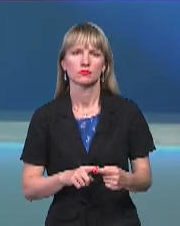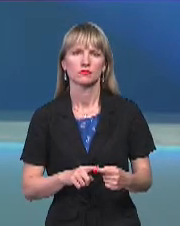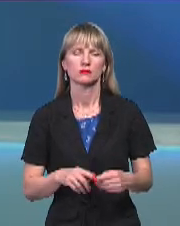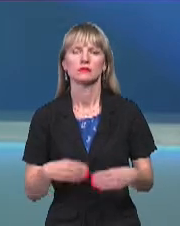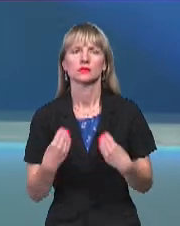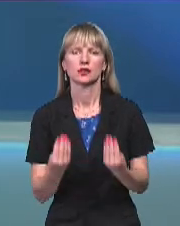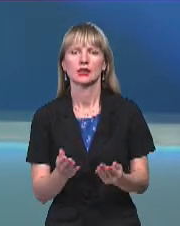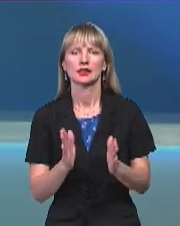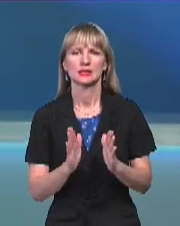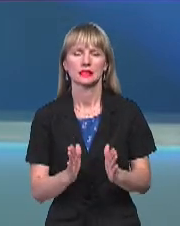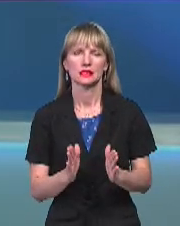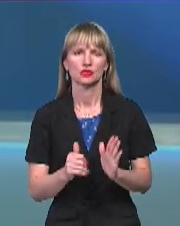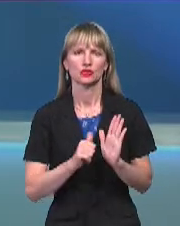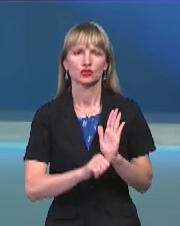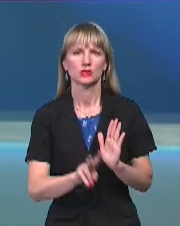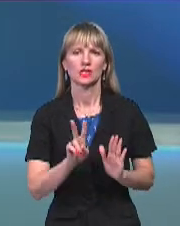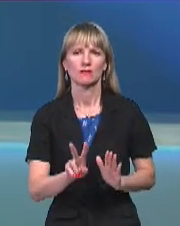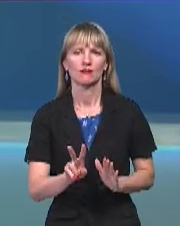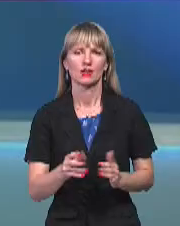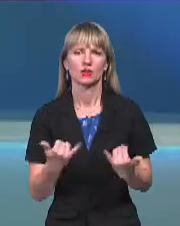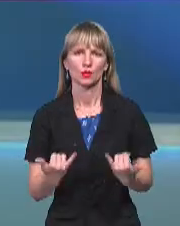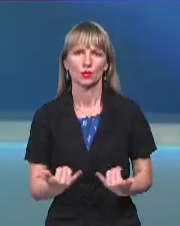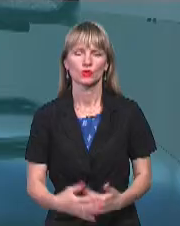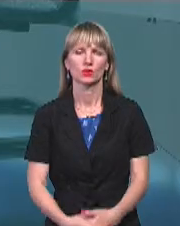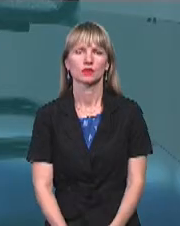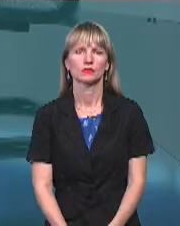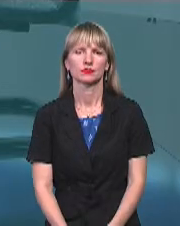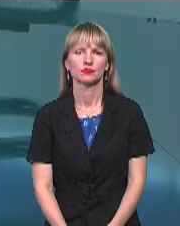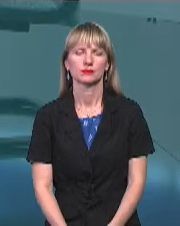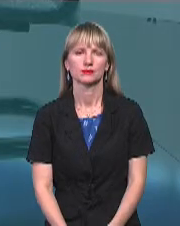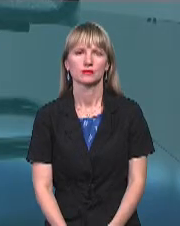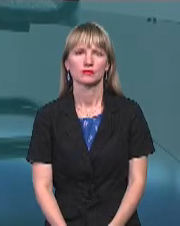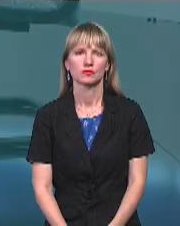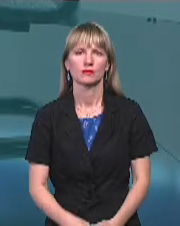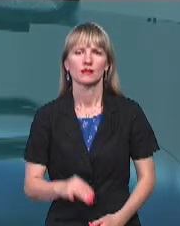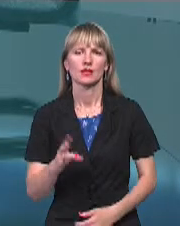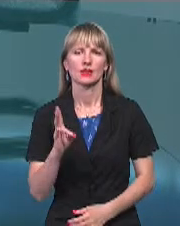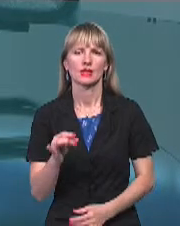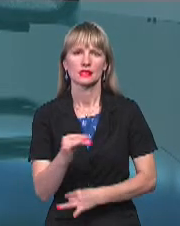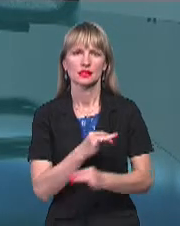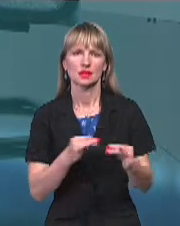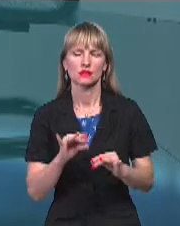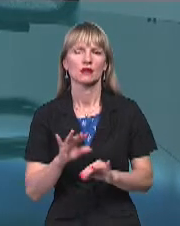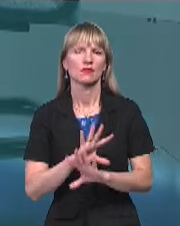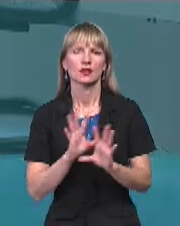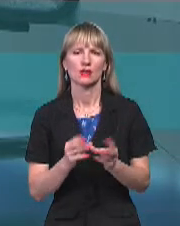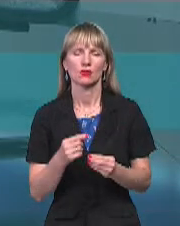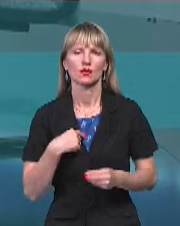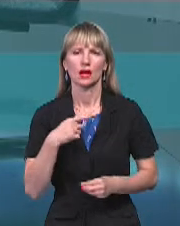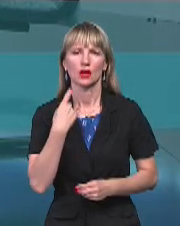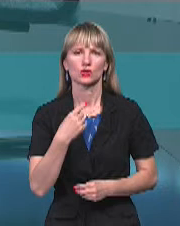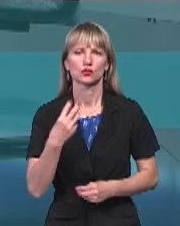подали тільки 62 сьогодні на сесію. І загалом, я ж